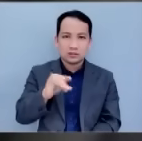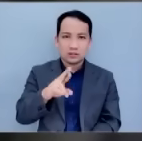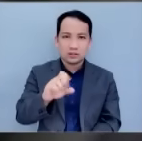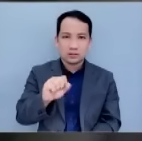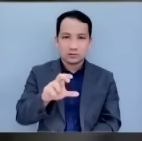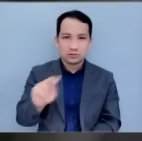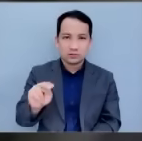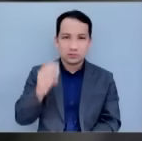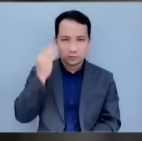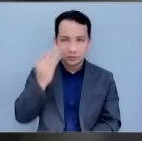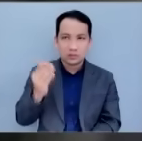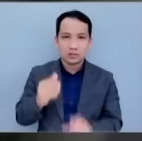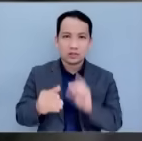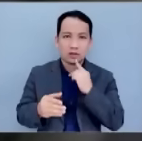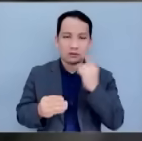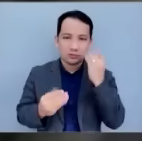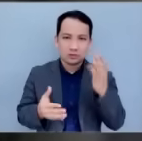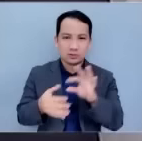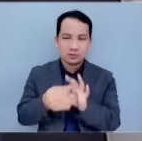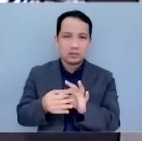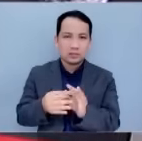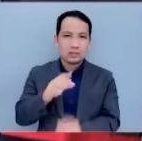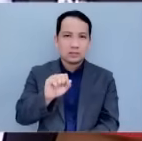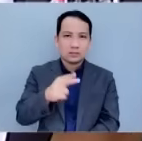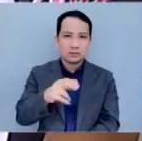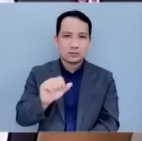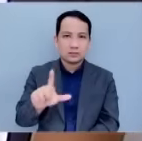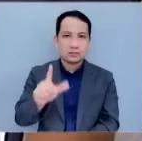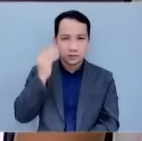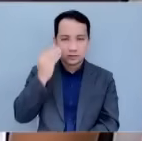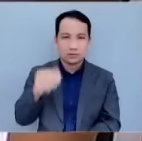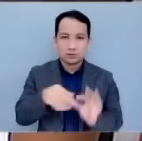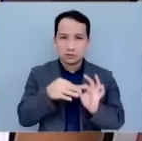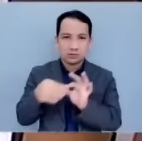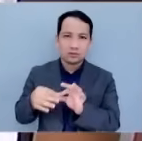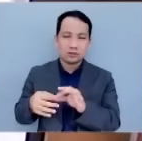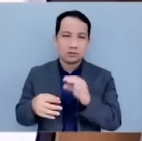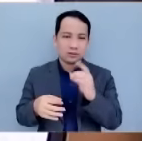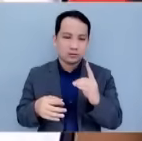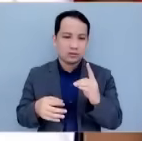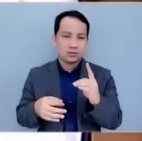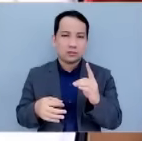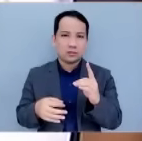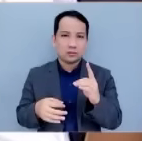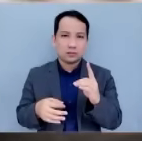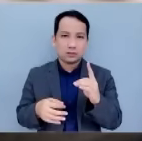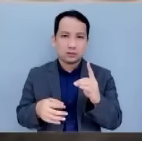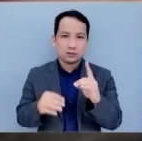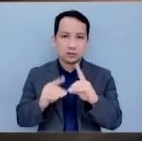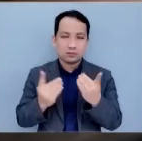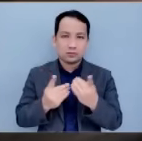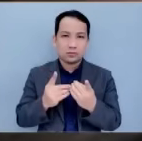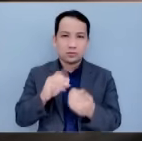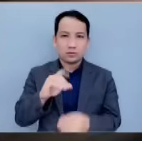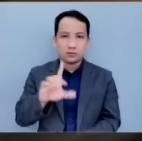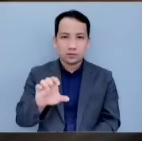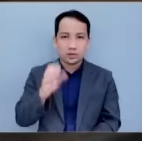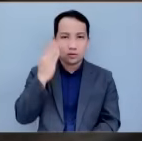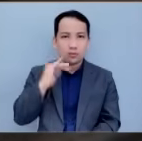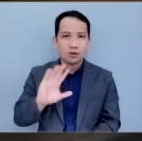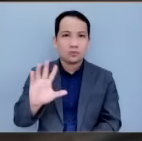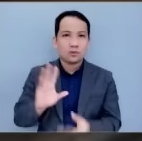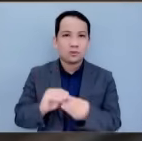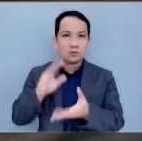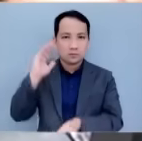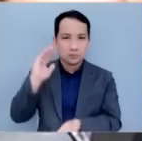sa Caltex, Sea Oil at Shell. Nauna nang sinabi ng Department of Energy na ang paggalaw sa presyo ay dahil sa posibleng pagbabawas